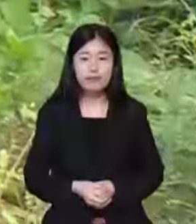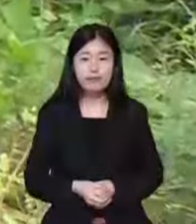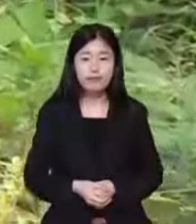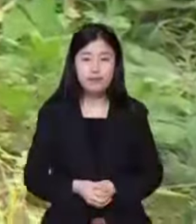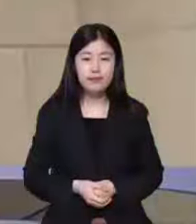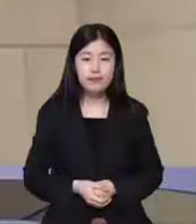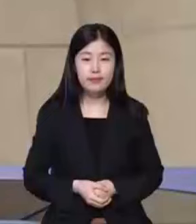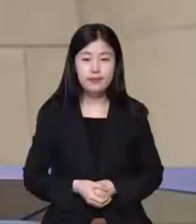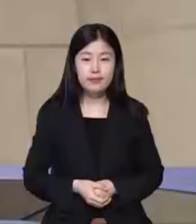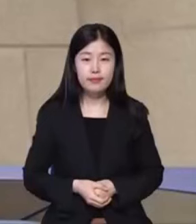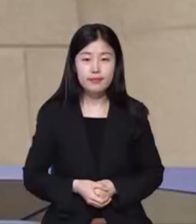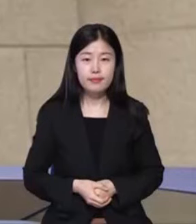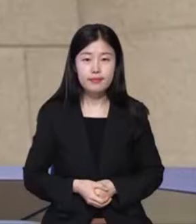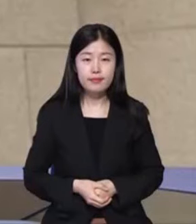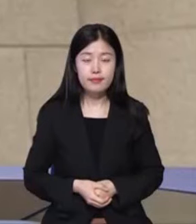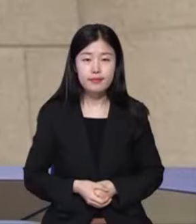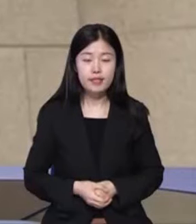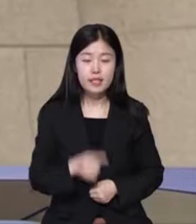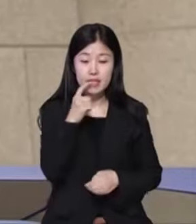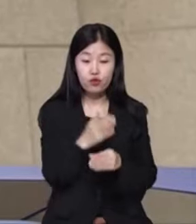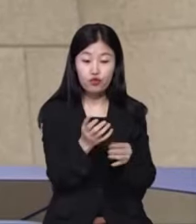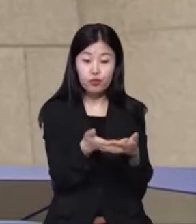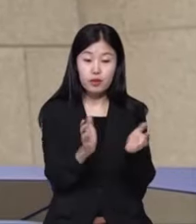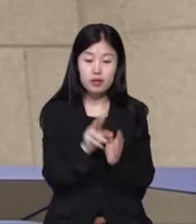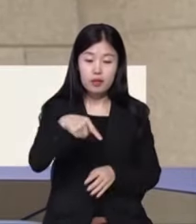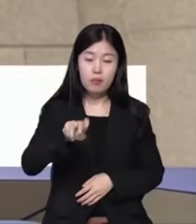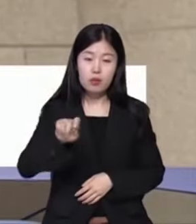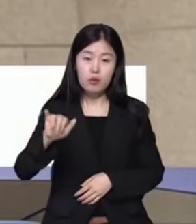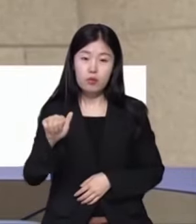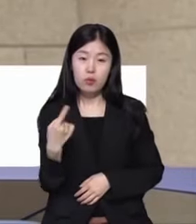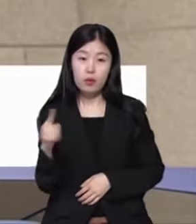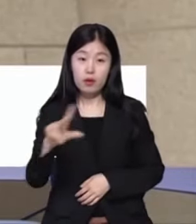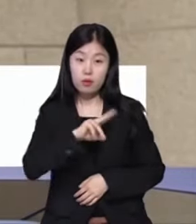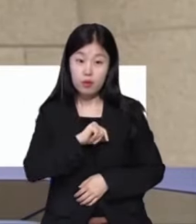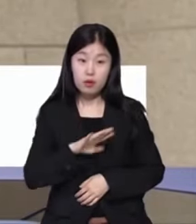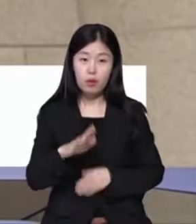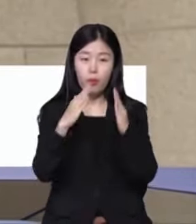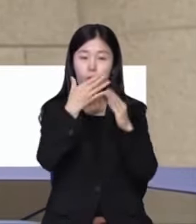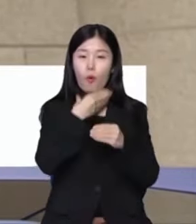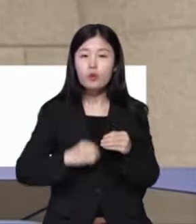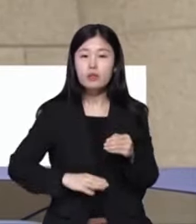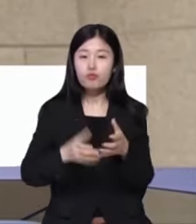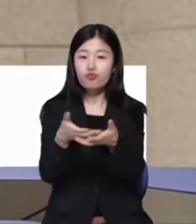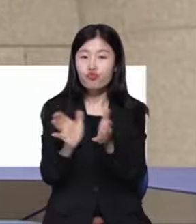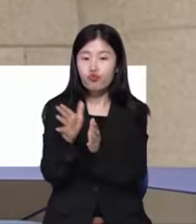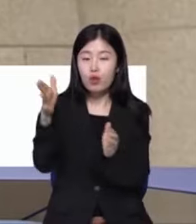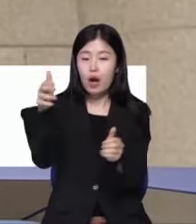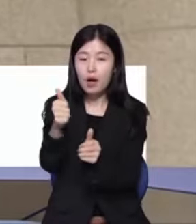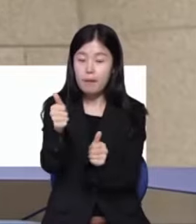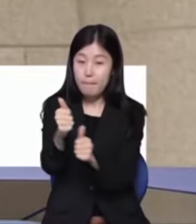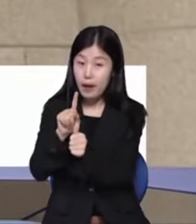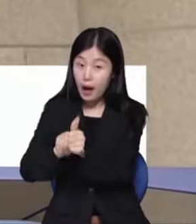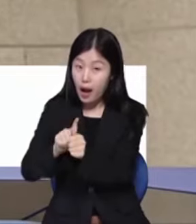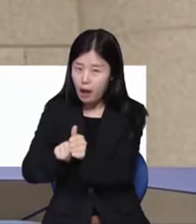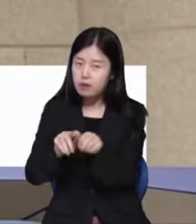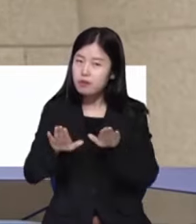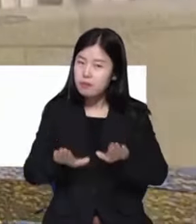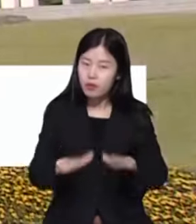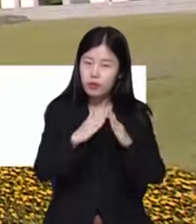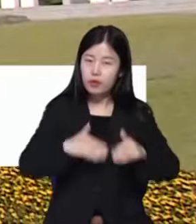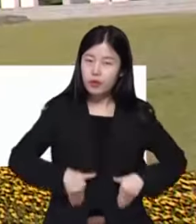신대희입니다. 민주당 서미화 의원이 복지부 차관으로부터 전남 국립의대 신설은 전라남도의 공모가 끝나는